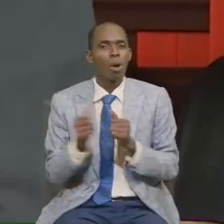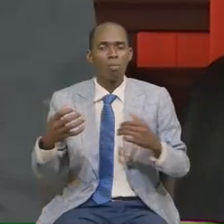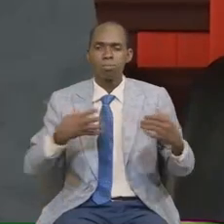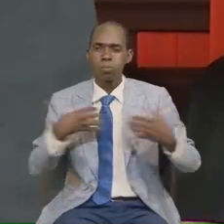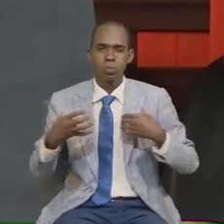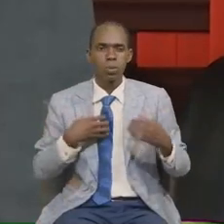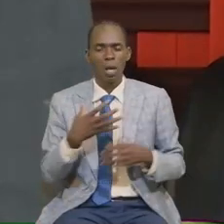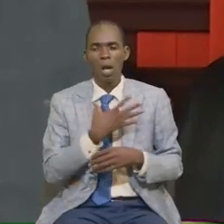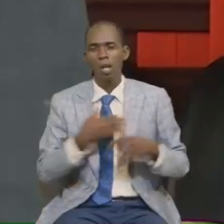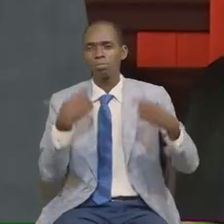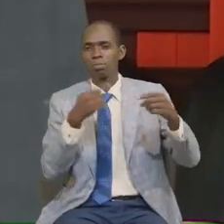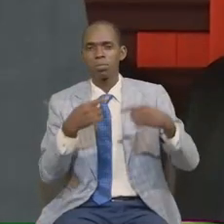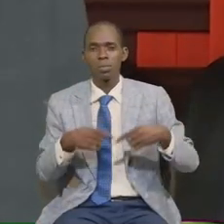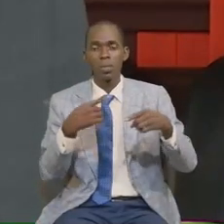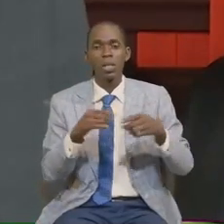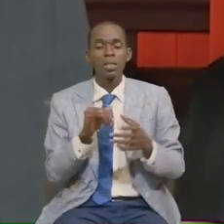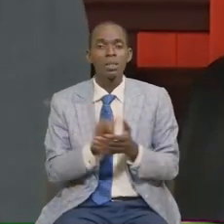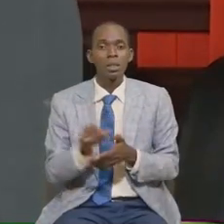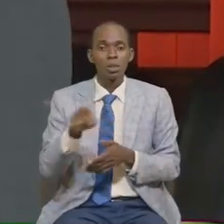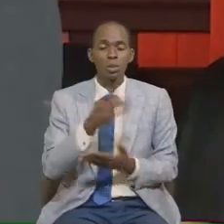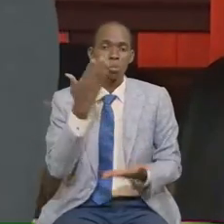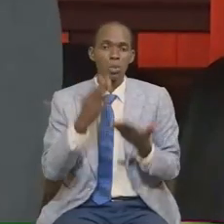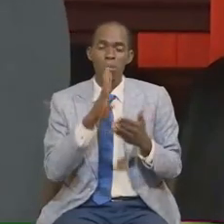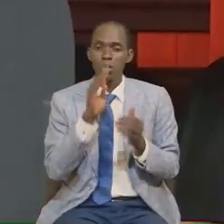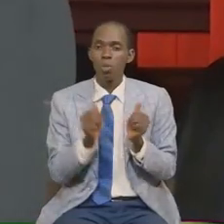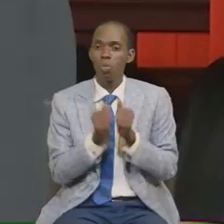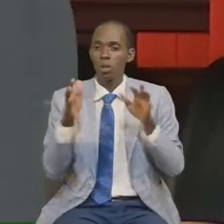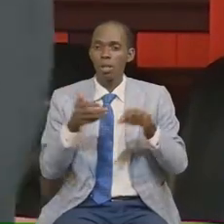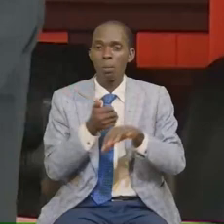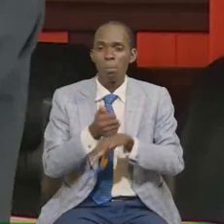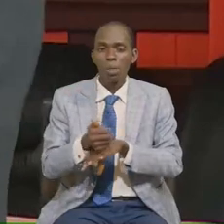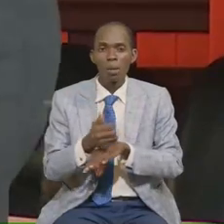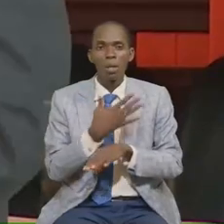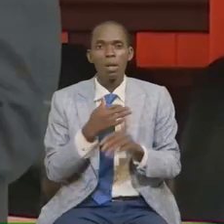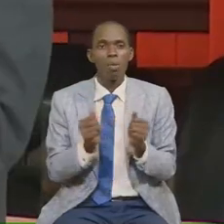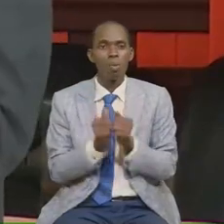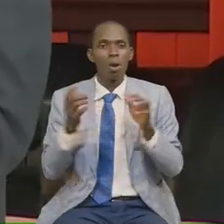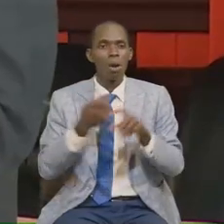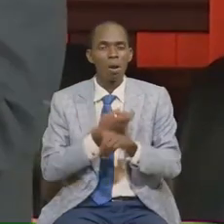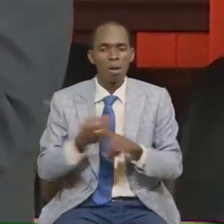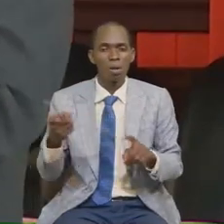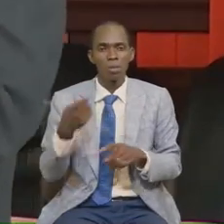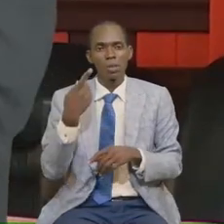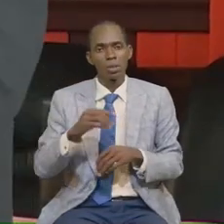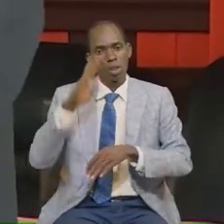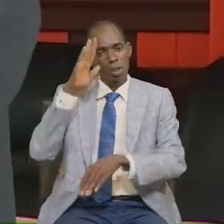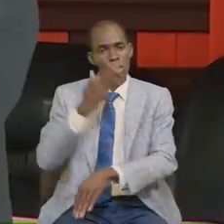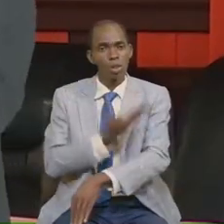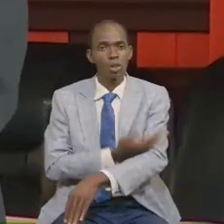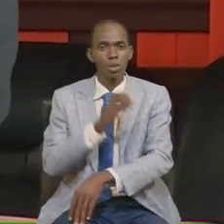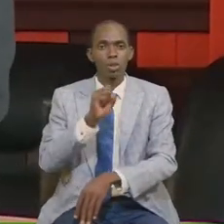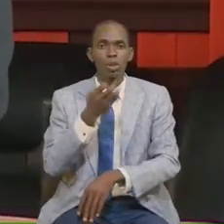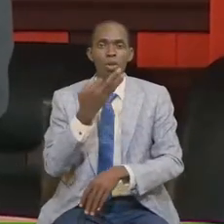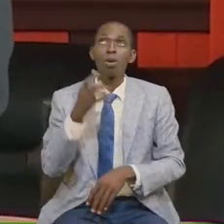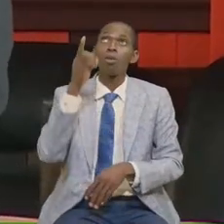afin que vous soyez irréprochables et purs, des enfants de Dieu irrépréhensibles au milieu